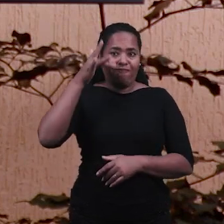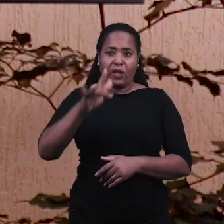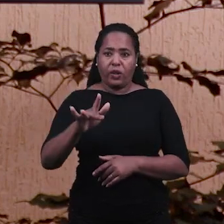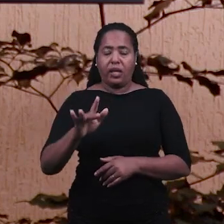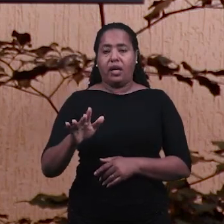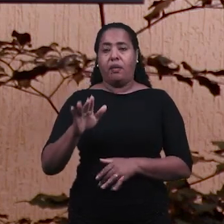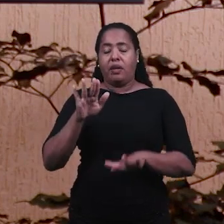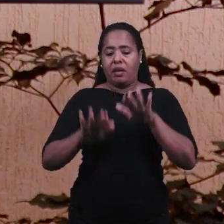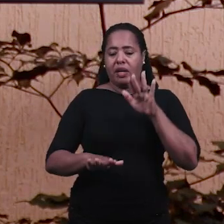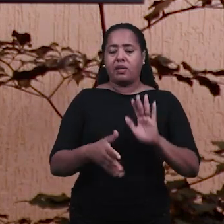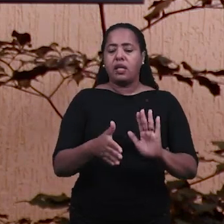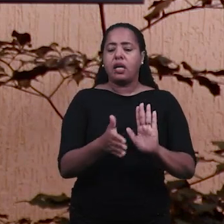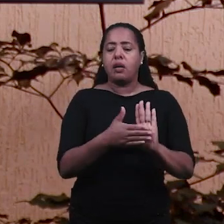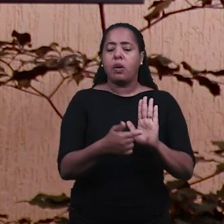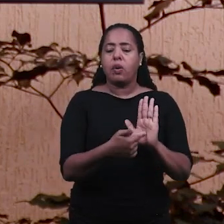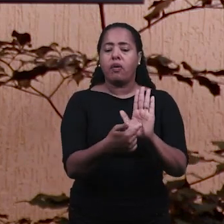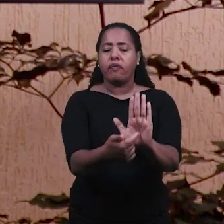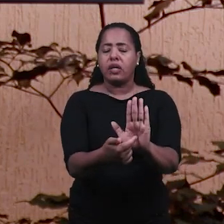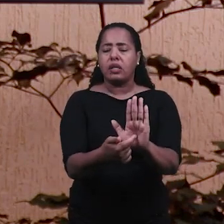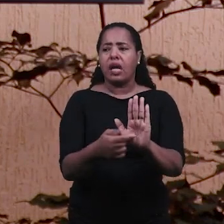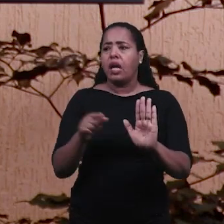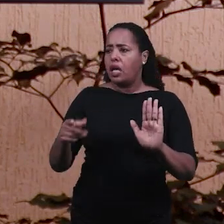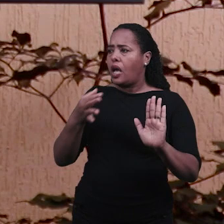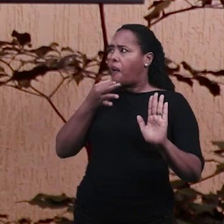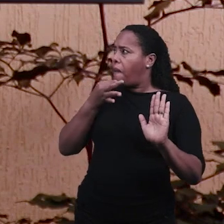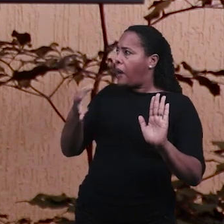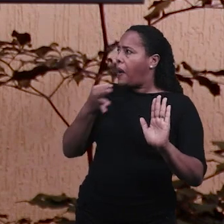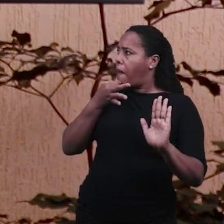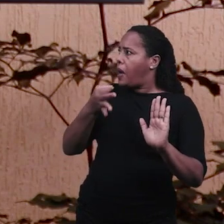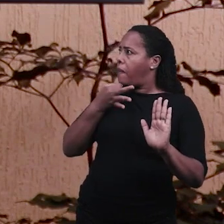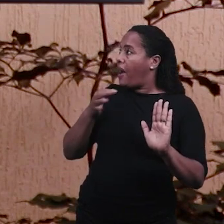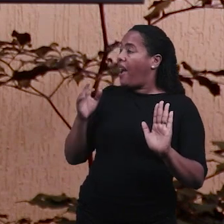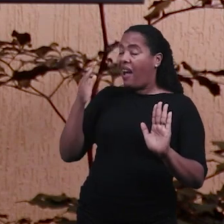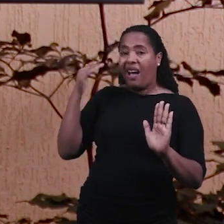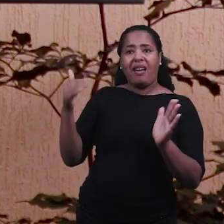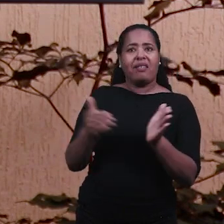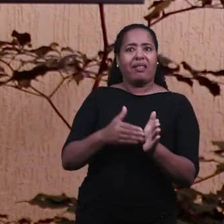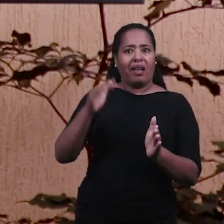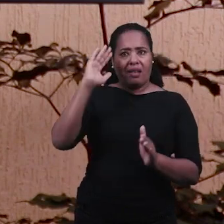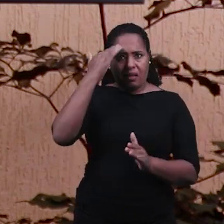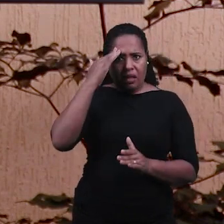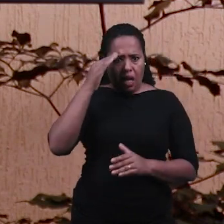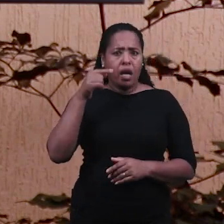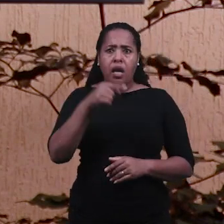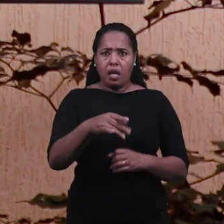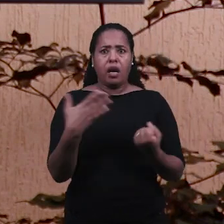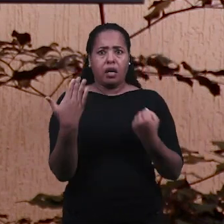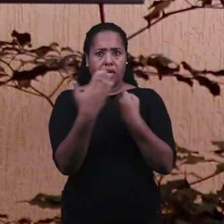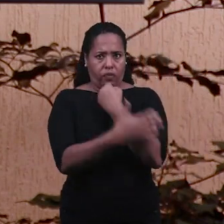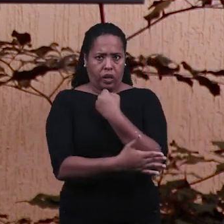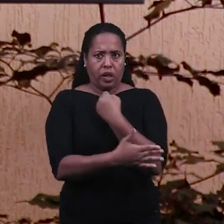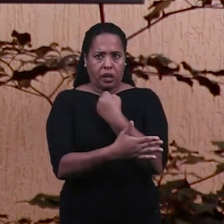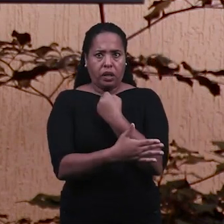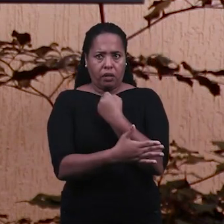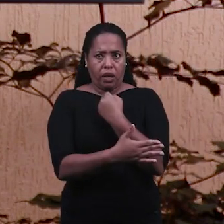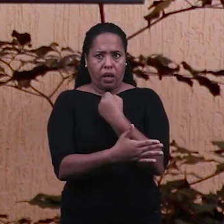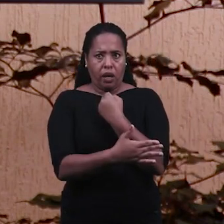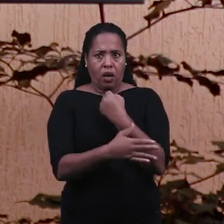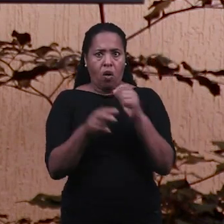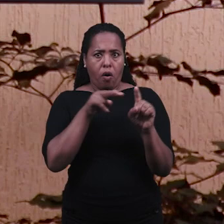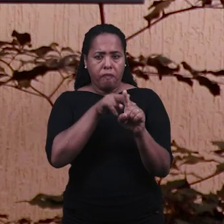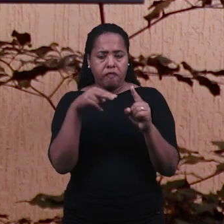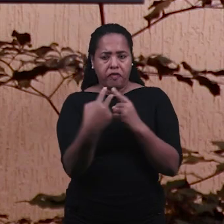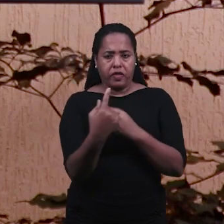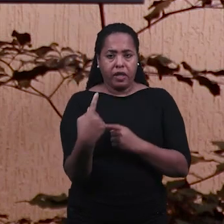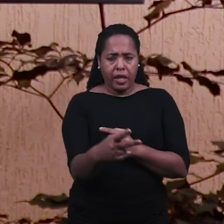elles. Et elles donnent une argumentation jusqu'à comprendre. Et elles vont défendre leur point de vue. Mais cela n'est pas en